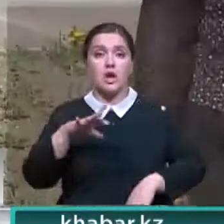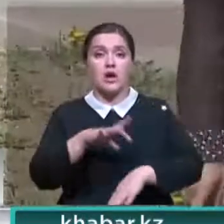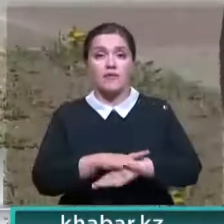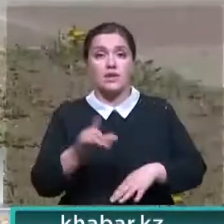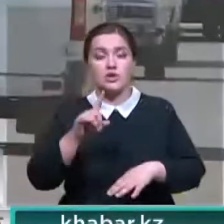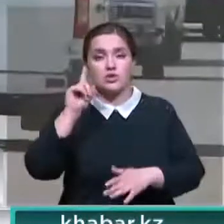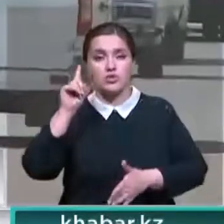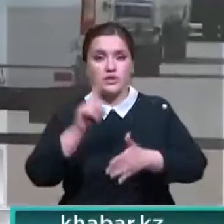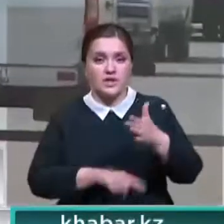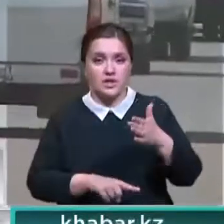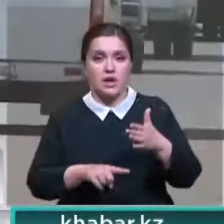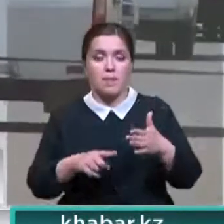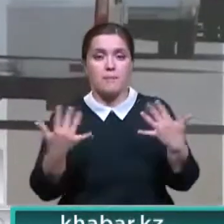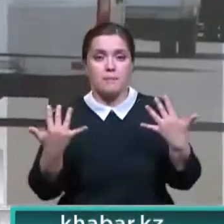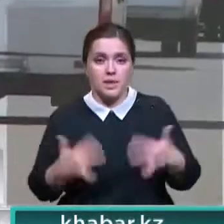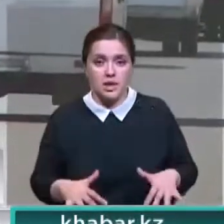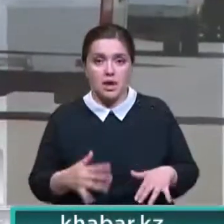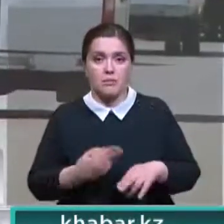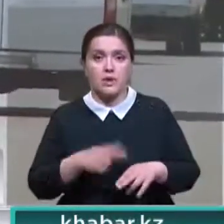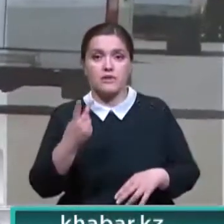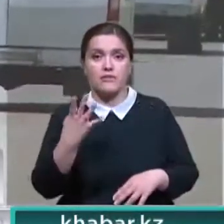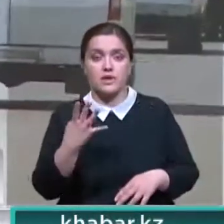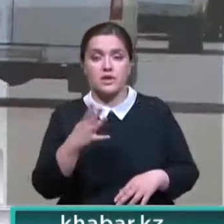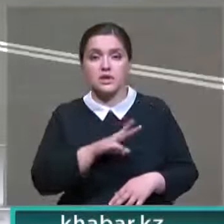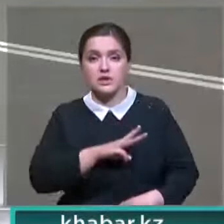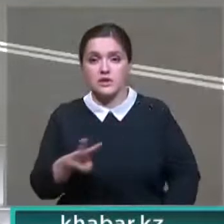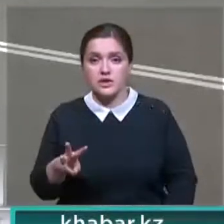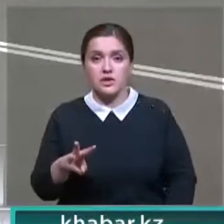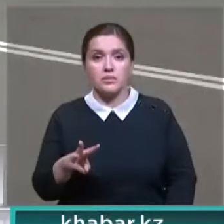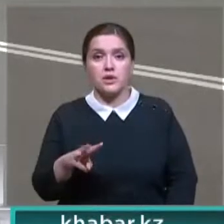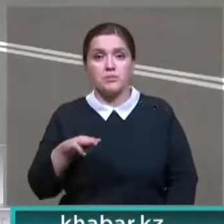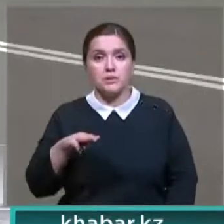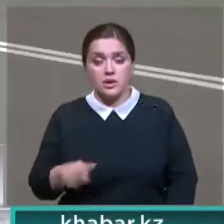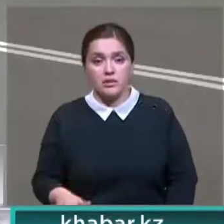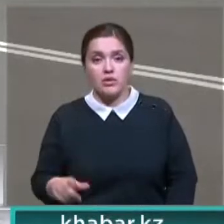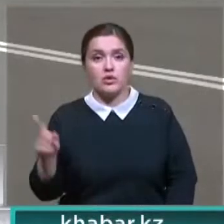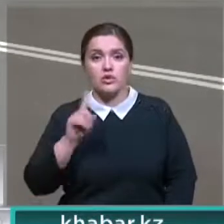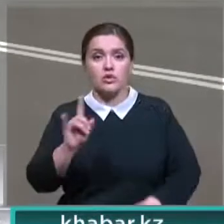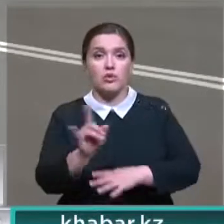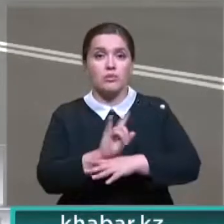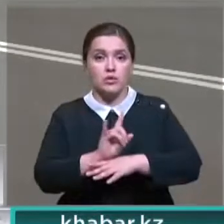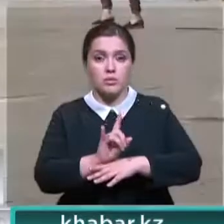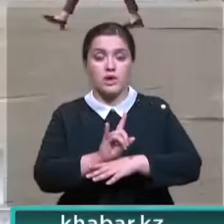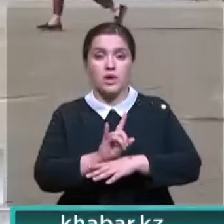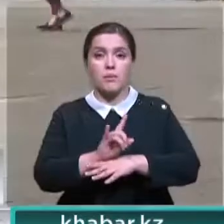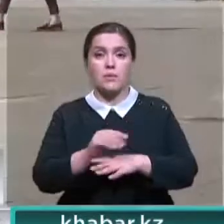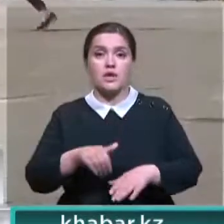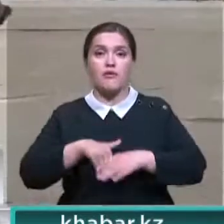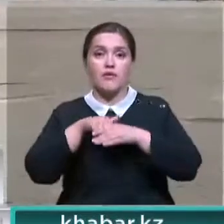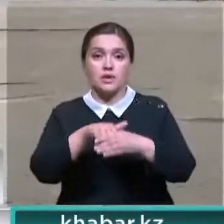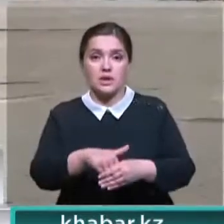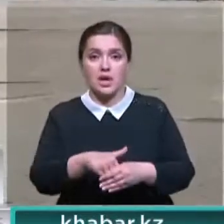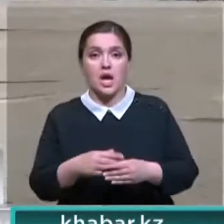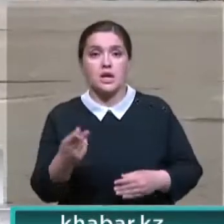больше. Выяснилось, что доверчивые граждане потеряли в общей сложности больше 24 миллионов тенге. Дело в том, что мошенник